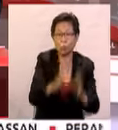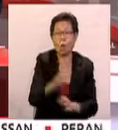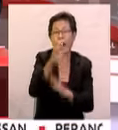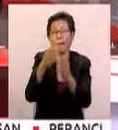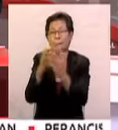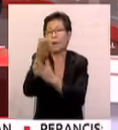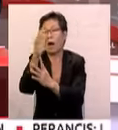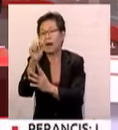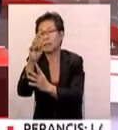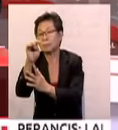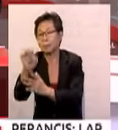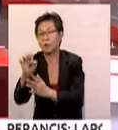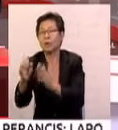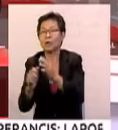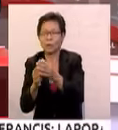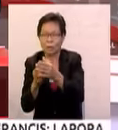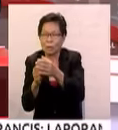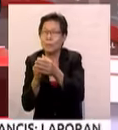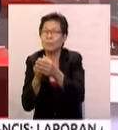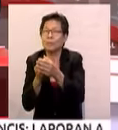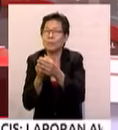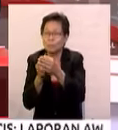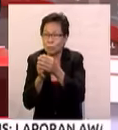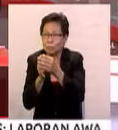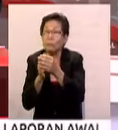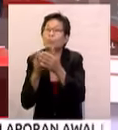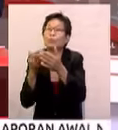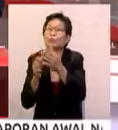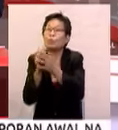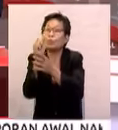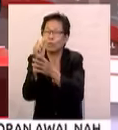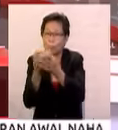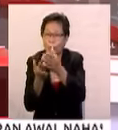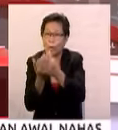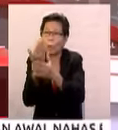model program Tunas Usahawan Belia Bumiputra TUB.